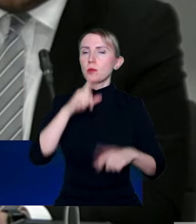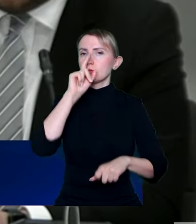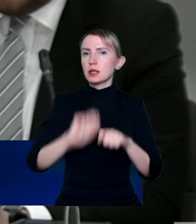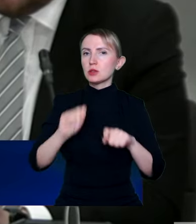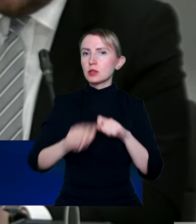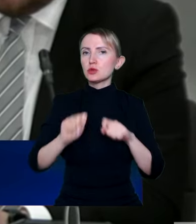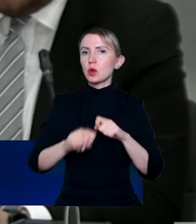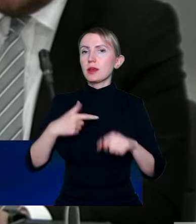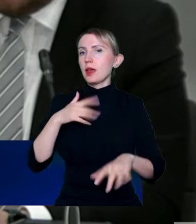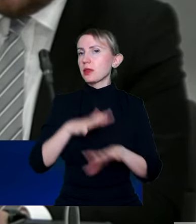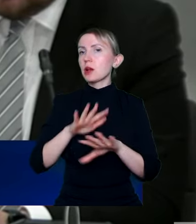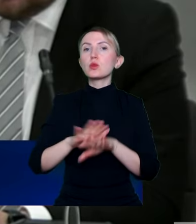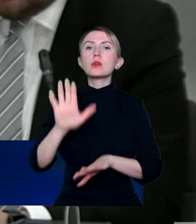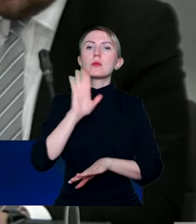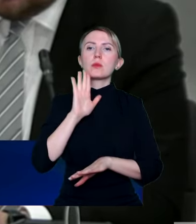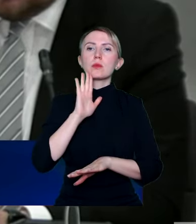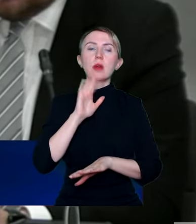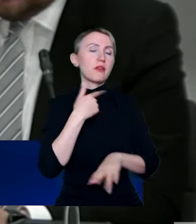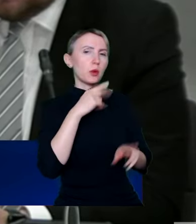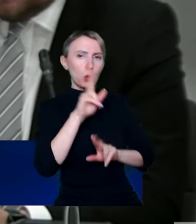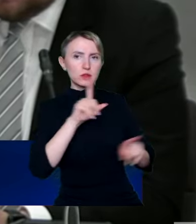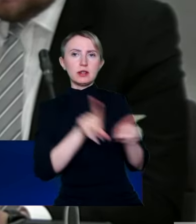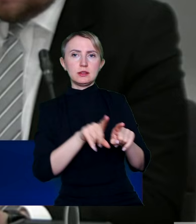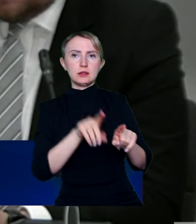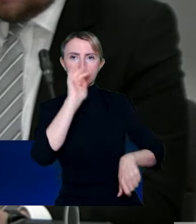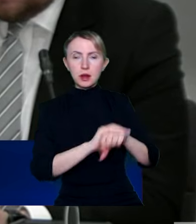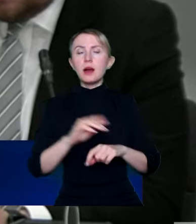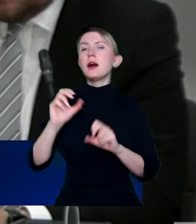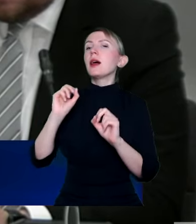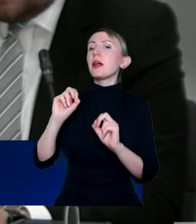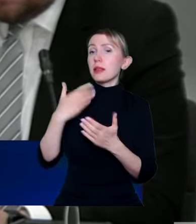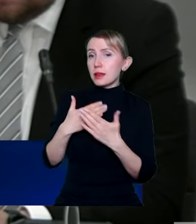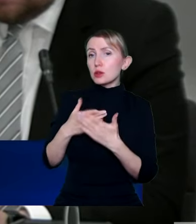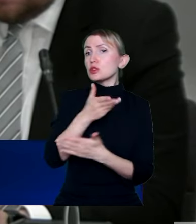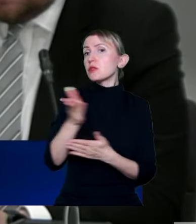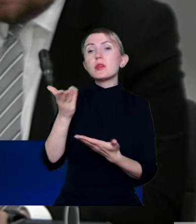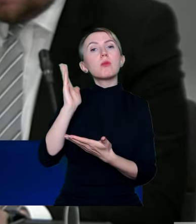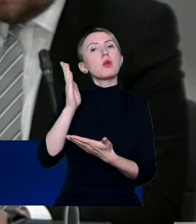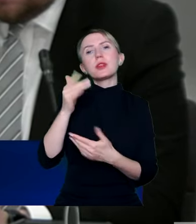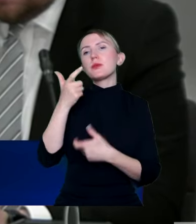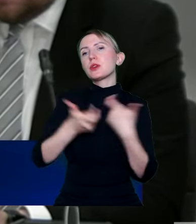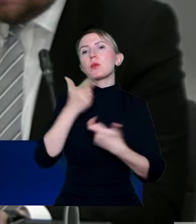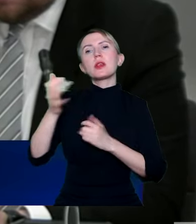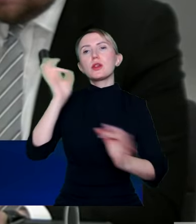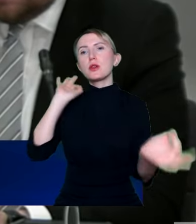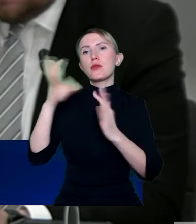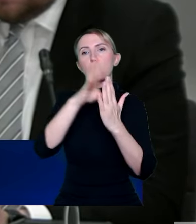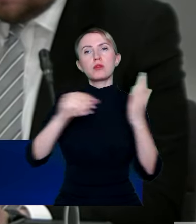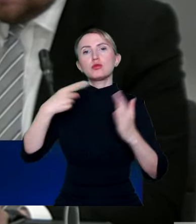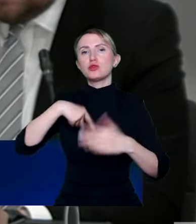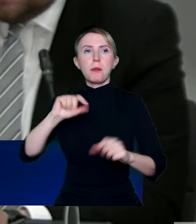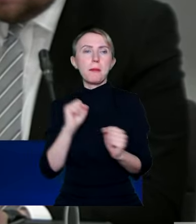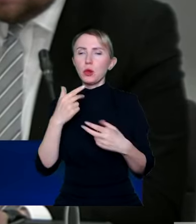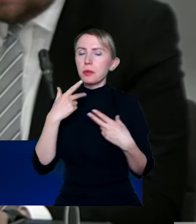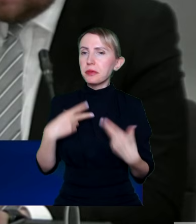ja traktuję jako taką... Szanowna pani poseł, po to, żebyście później nie kolportowali informacji, że my się czegoś obawiamy. Nie,